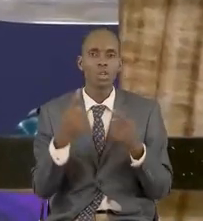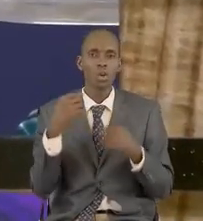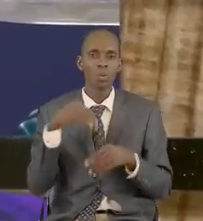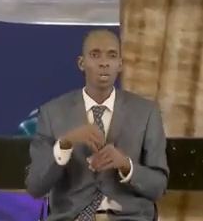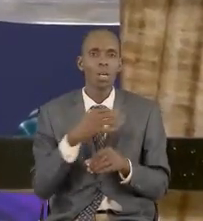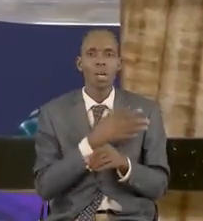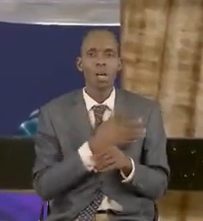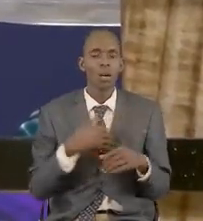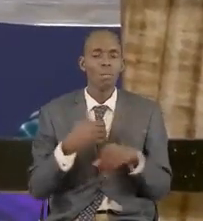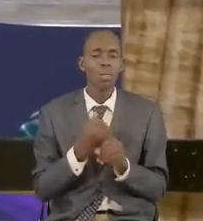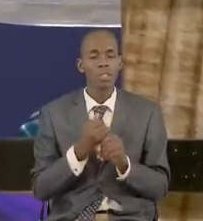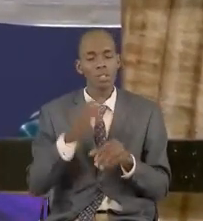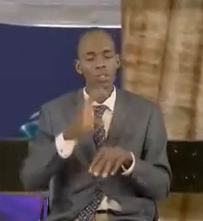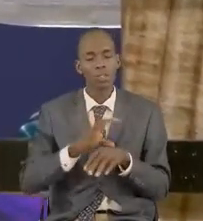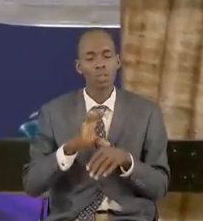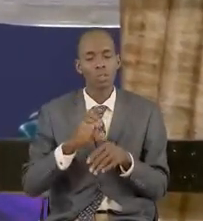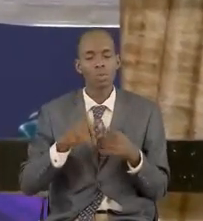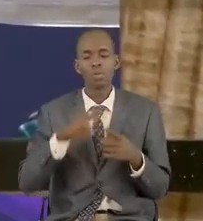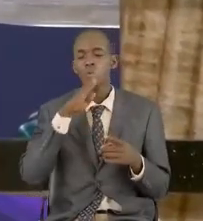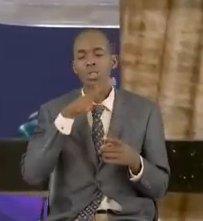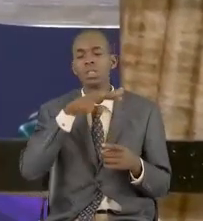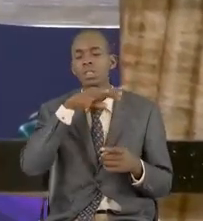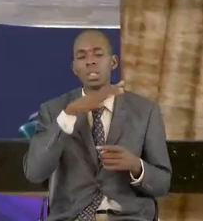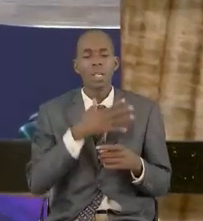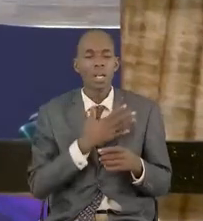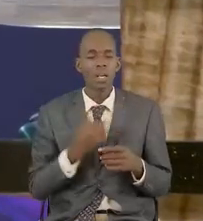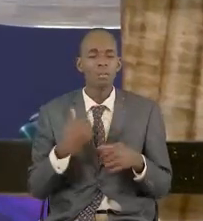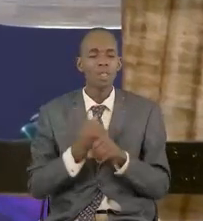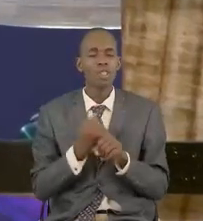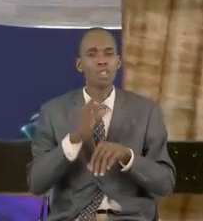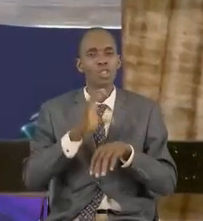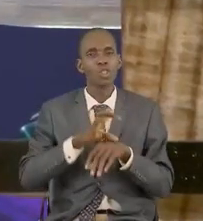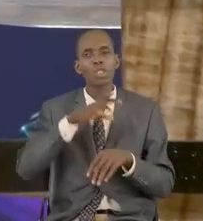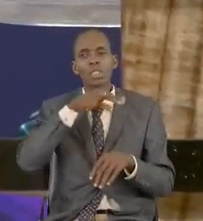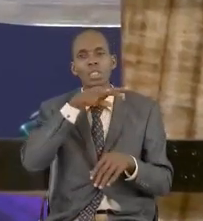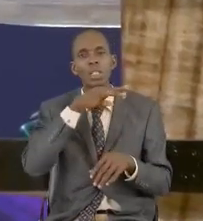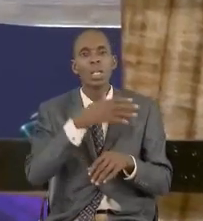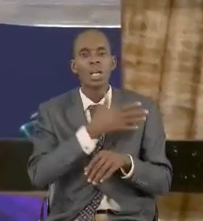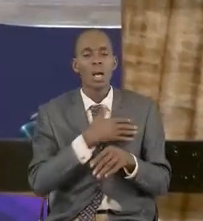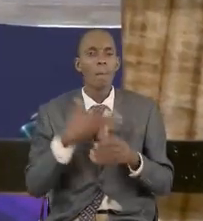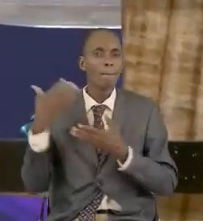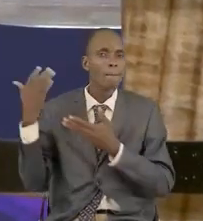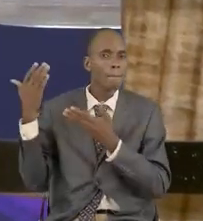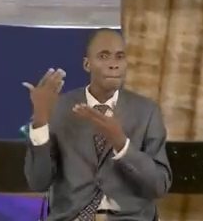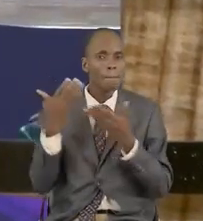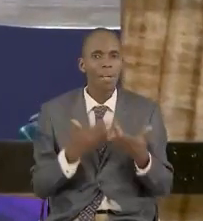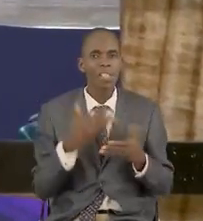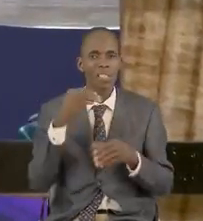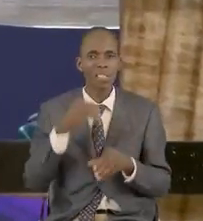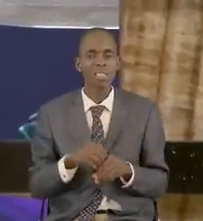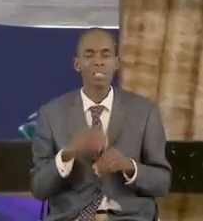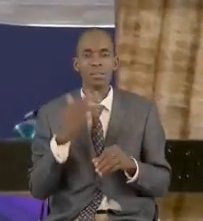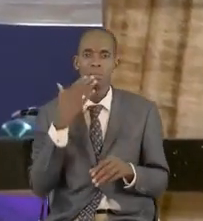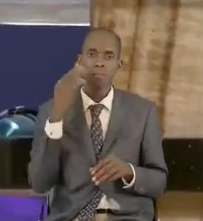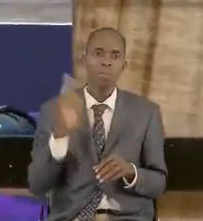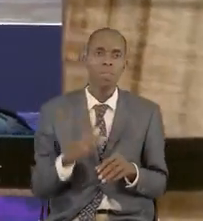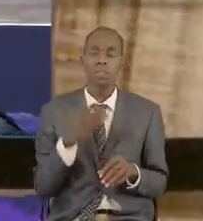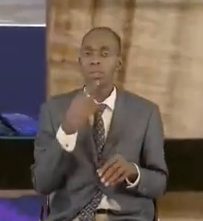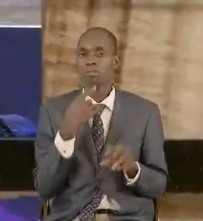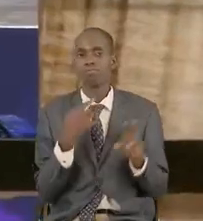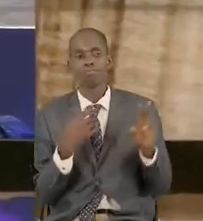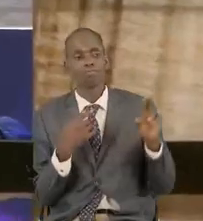et puis il est sous l'église de Dieu et puis la porte le mal ils non